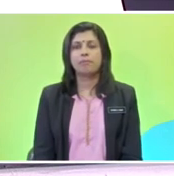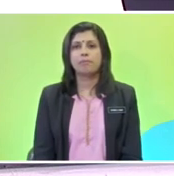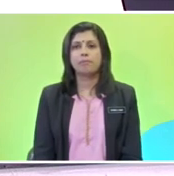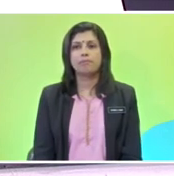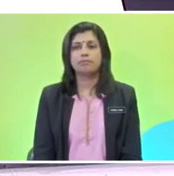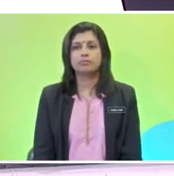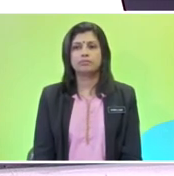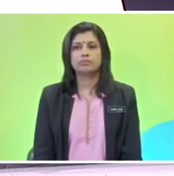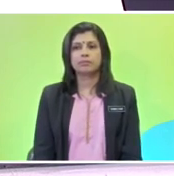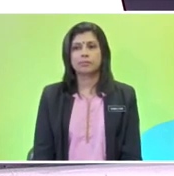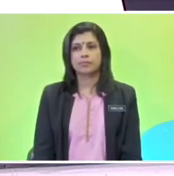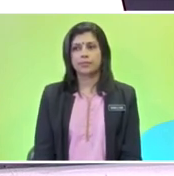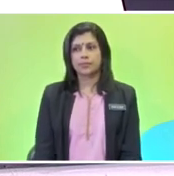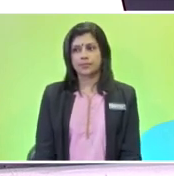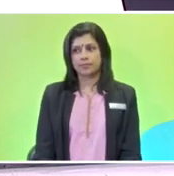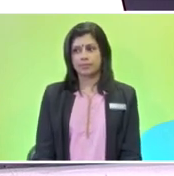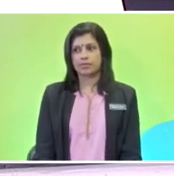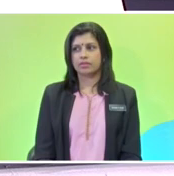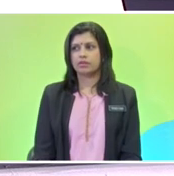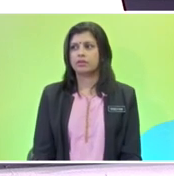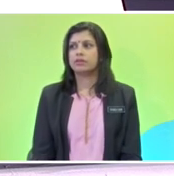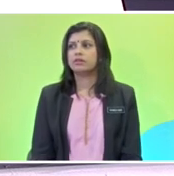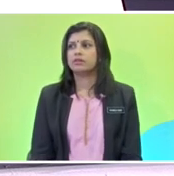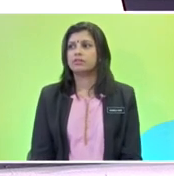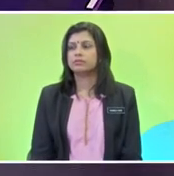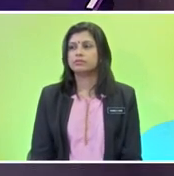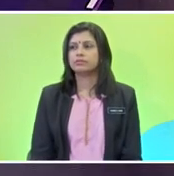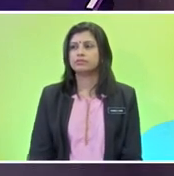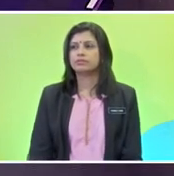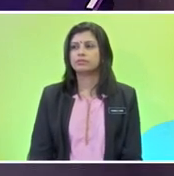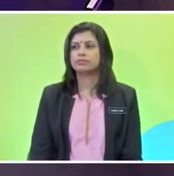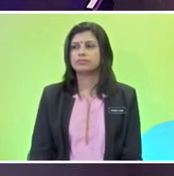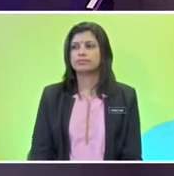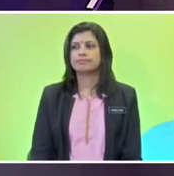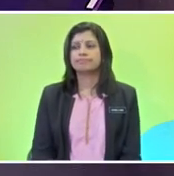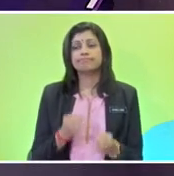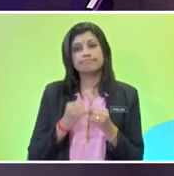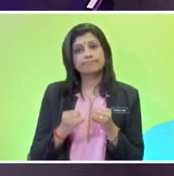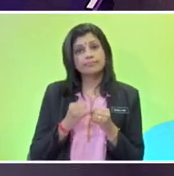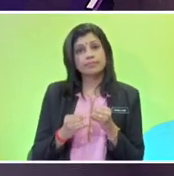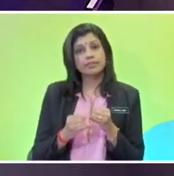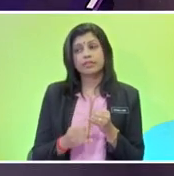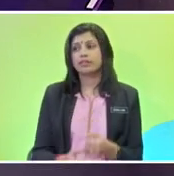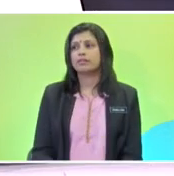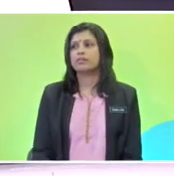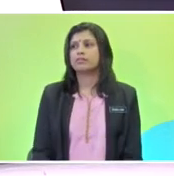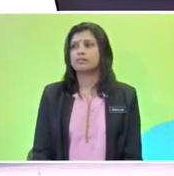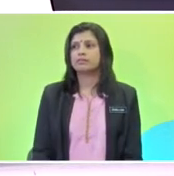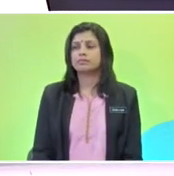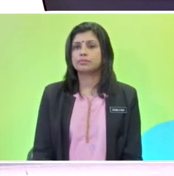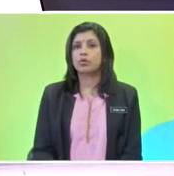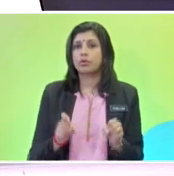berikutnya. Okay. Dan mungkin akhir sekali boleh? Ya, cikgu, silakan. Nampak tak kita pentingnya kita